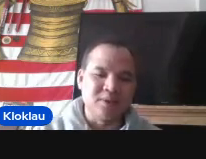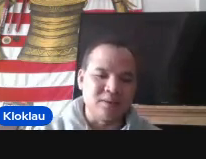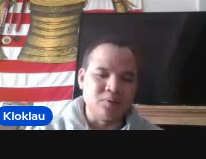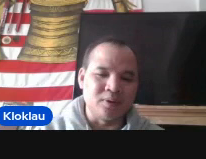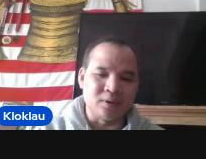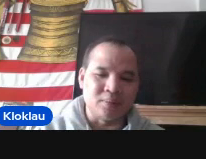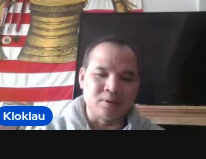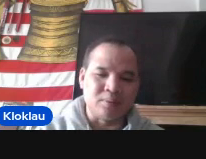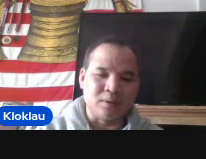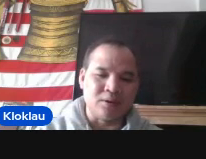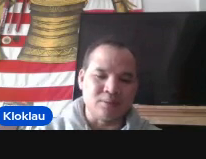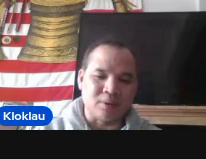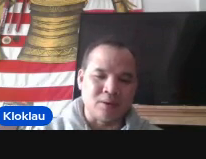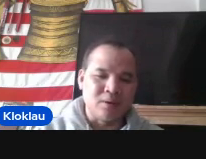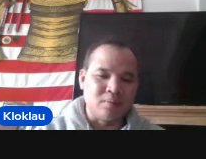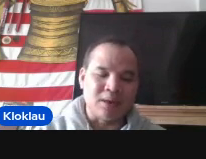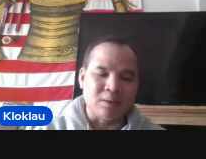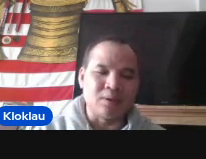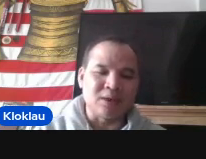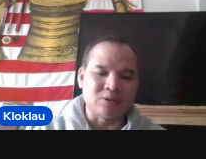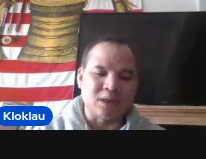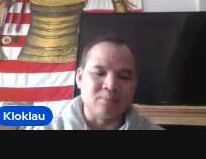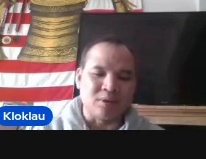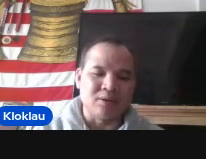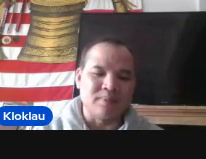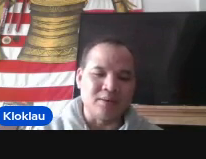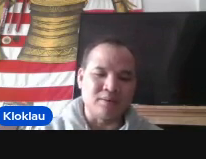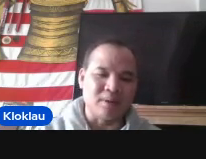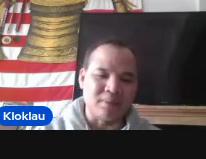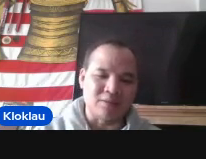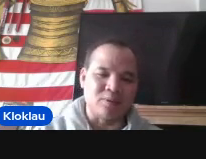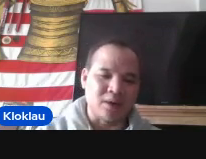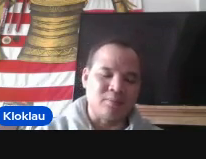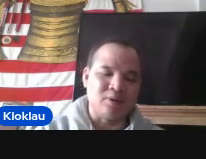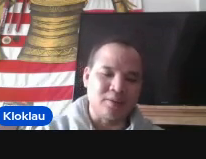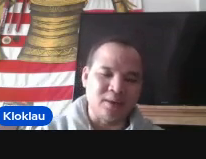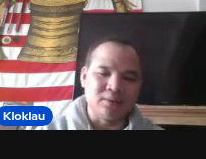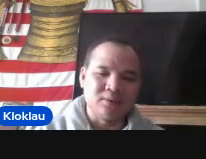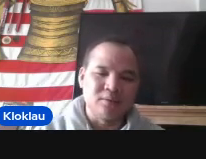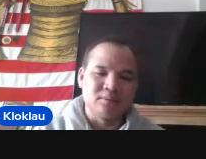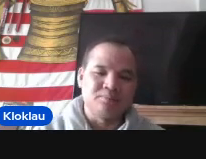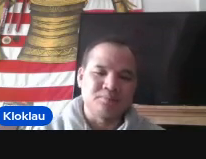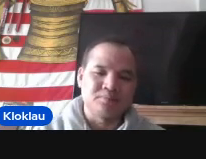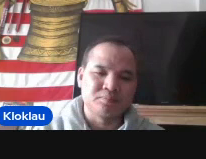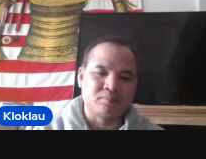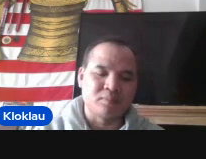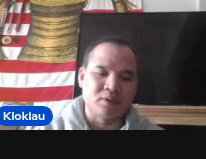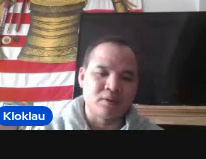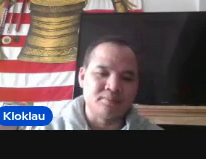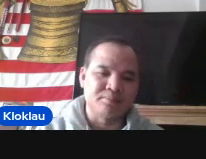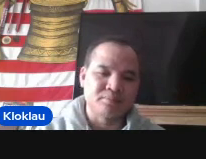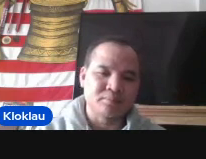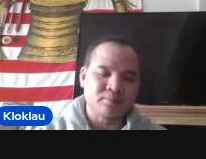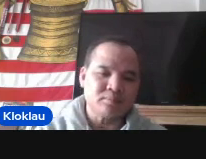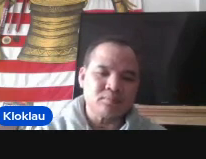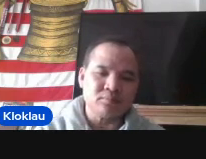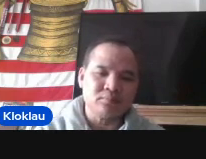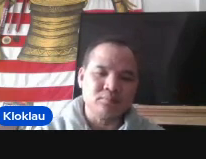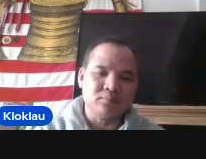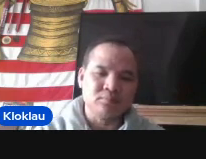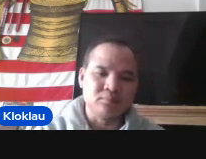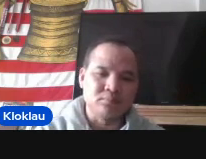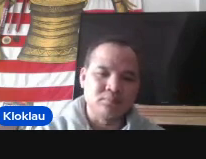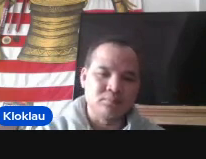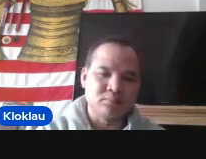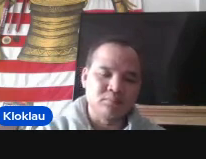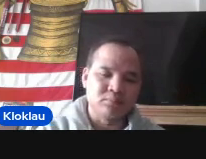เมืองเดียวเต็มไปด้วยผู้เล่นที่มากมายแล้วผลประโยชน์ซ่อนอยู่อย่างมากนะคะไม่ใช่เฉพาะภายในเมียนมา